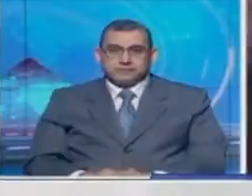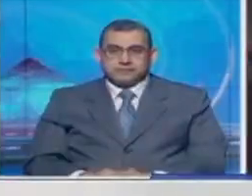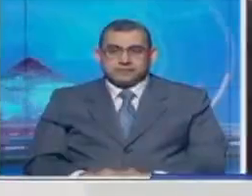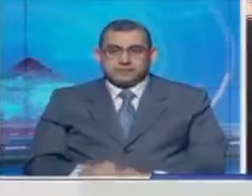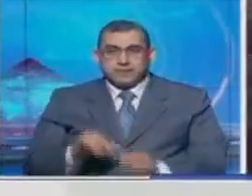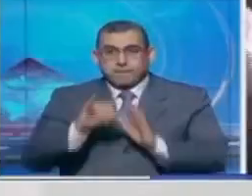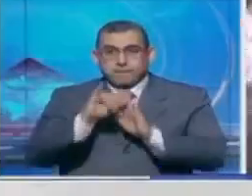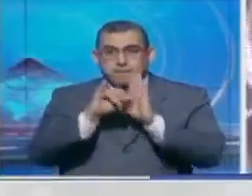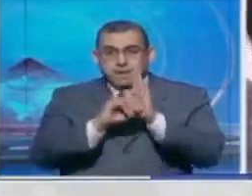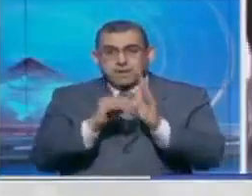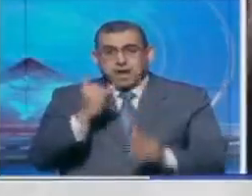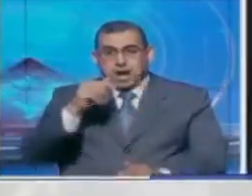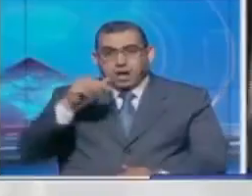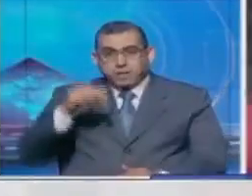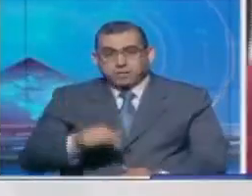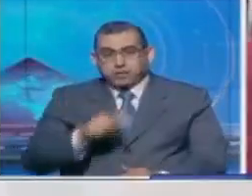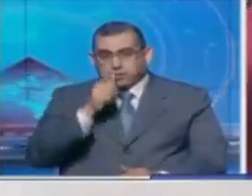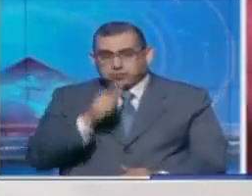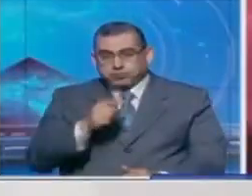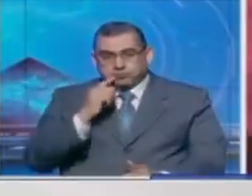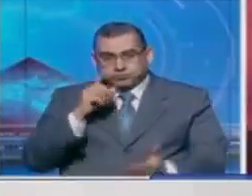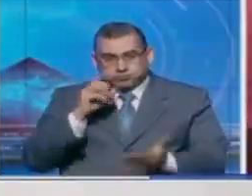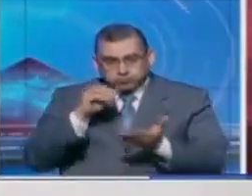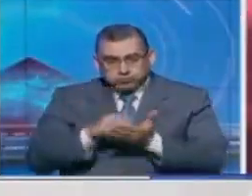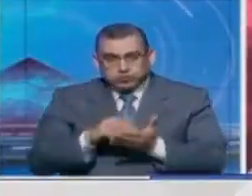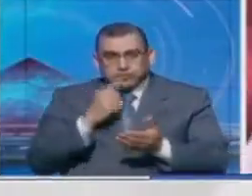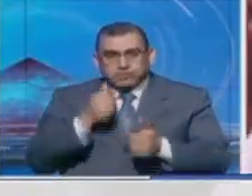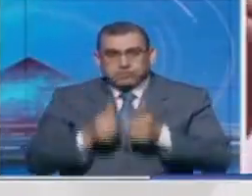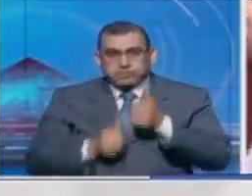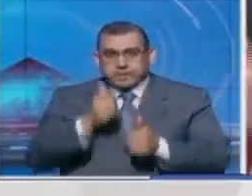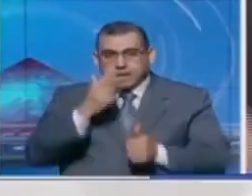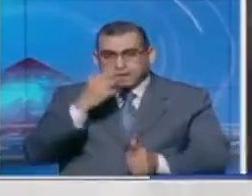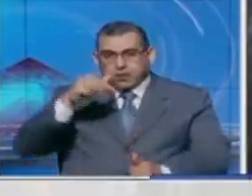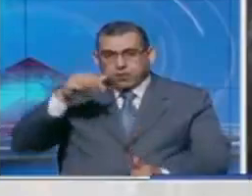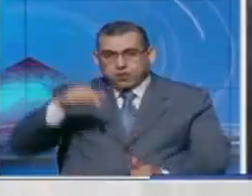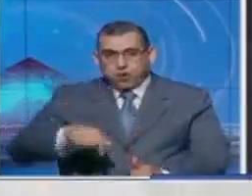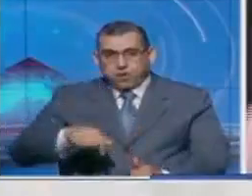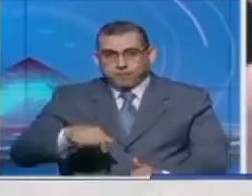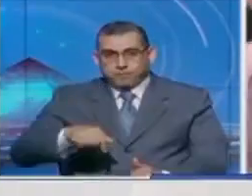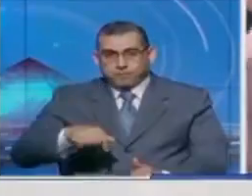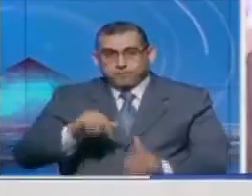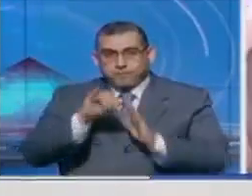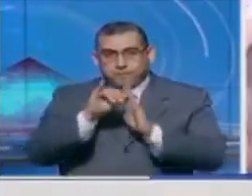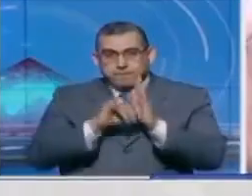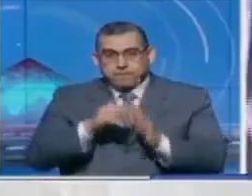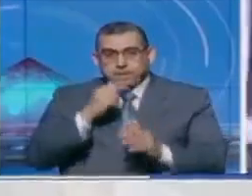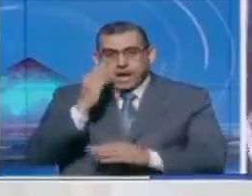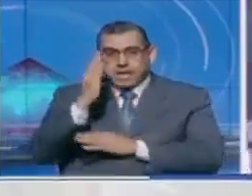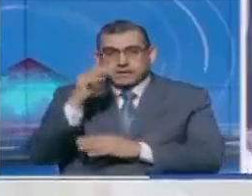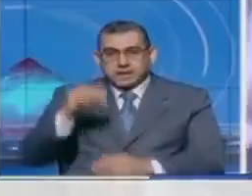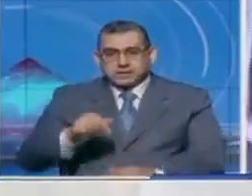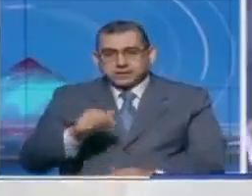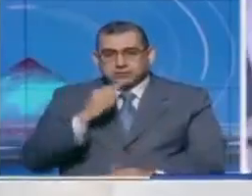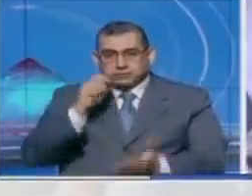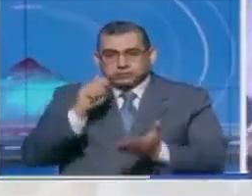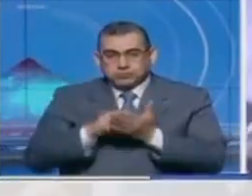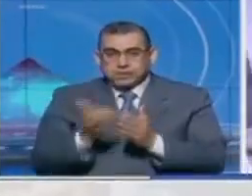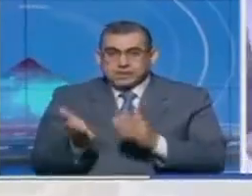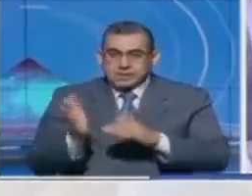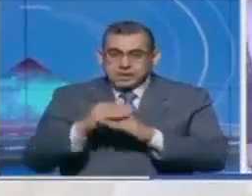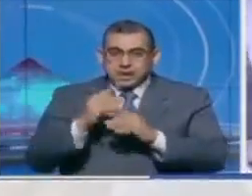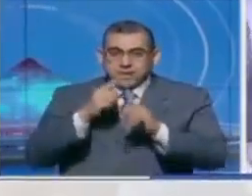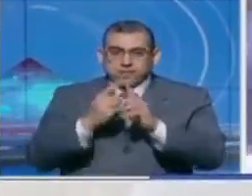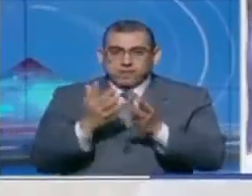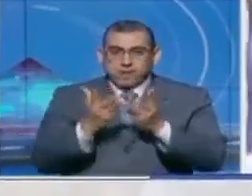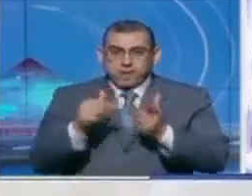مادة اللغة العربية كانت ضربة البداية في امتحانات الثانوية العامة للمواد الأساسية التي تضاف